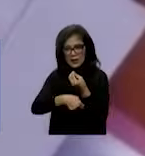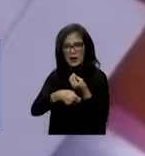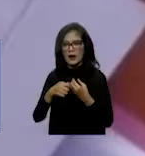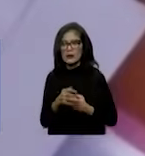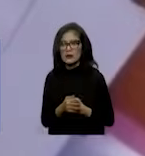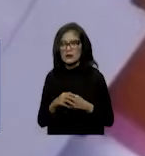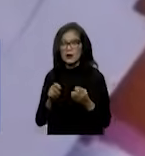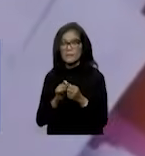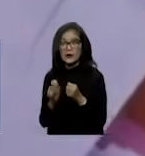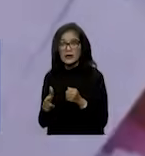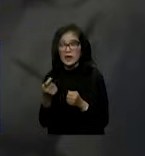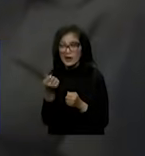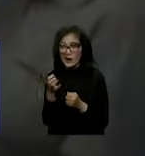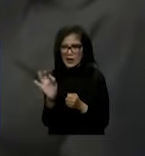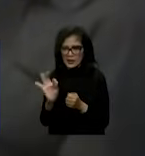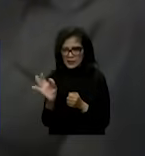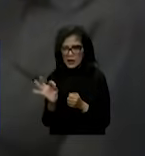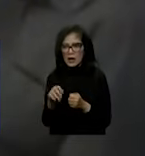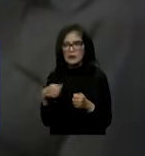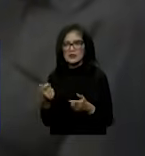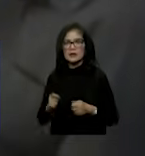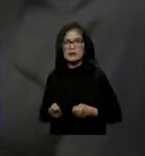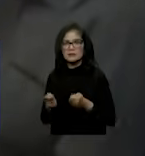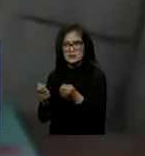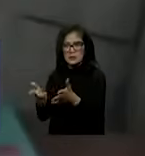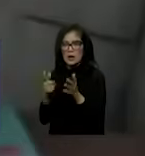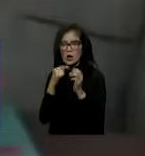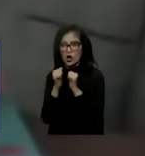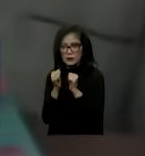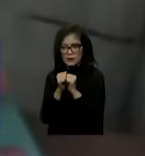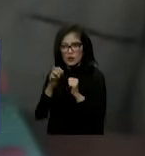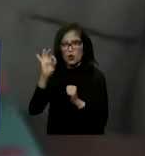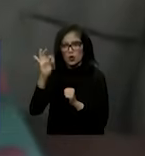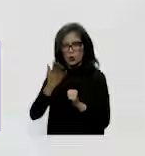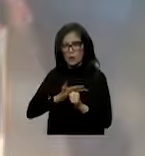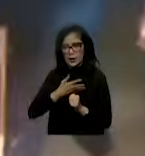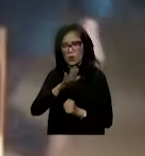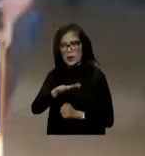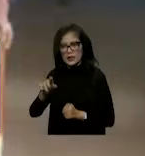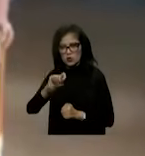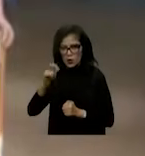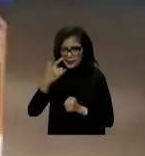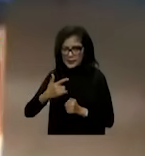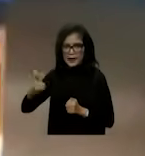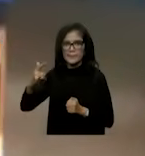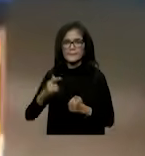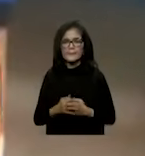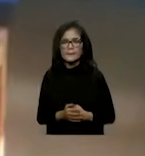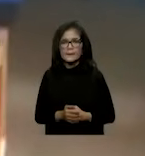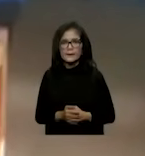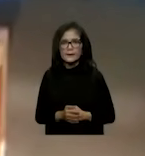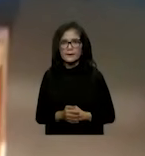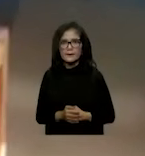hasil pertanian ini sebagai bentuk komitmen orang tua yang ingin menyekolahkan anaknya. Pendaftaran sekolah tidak